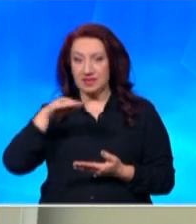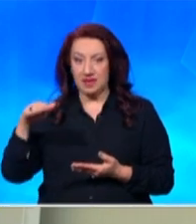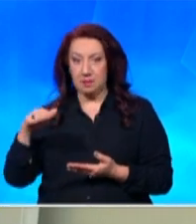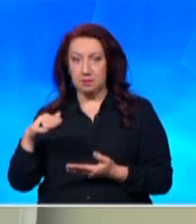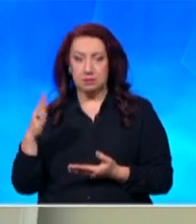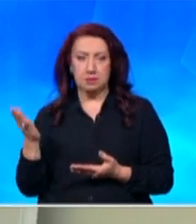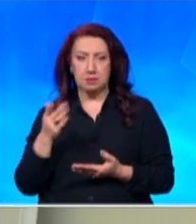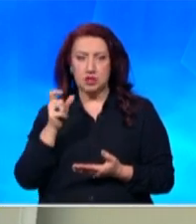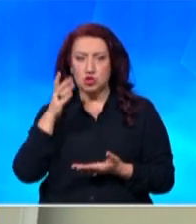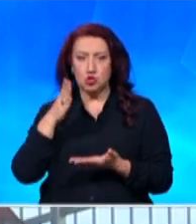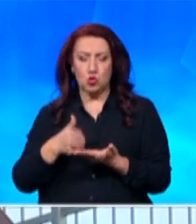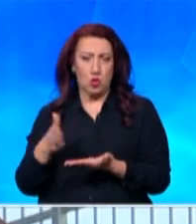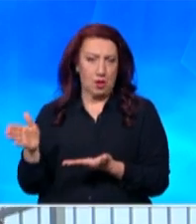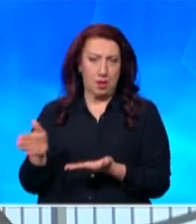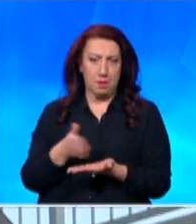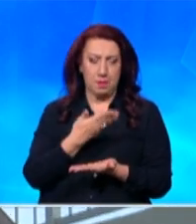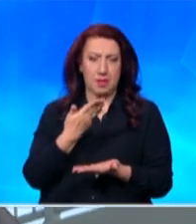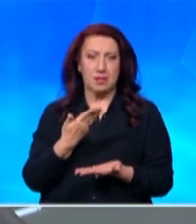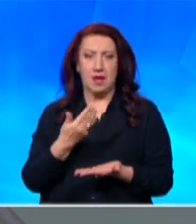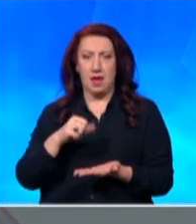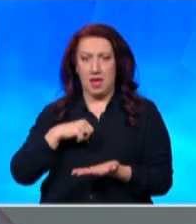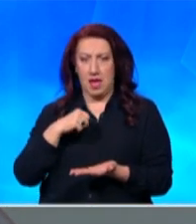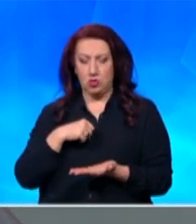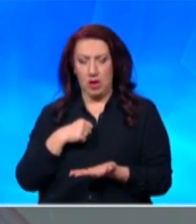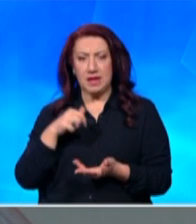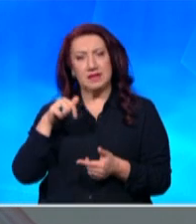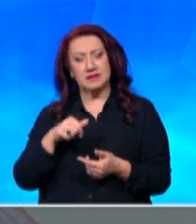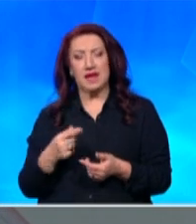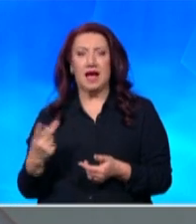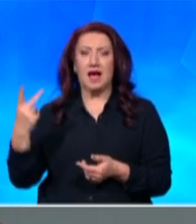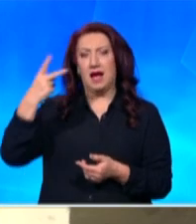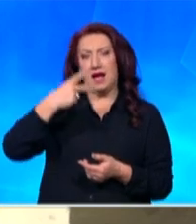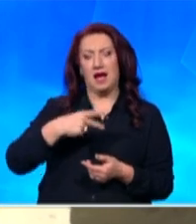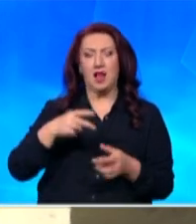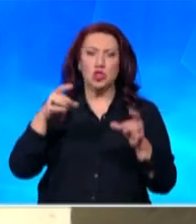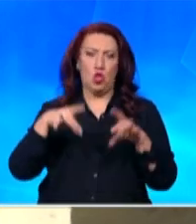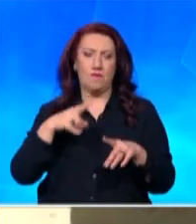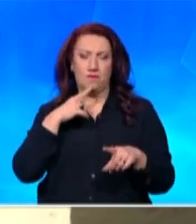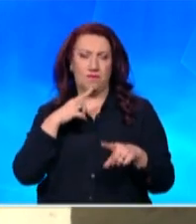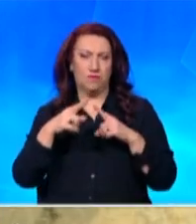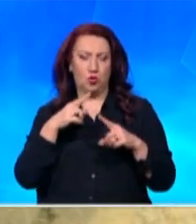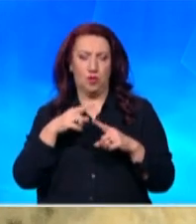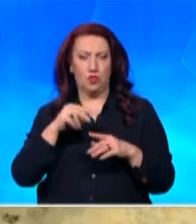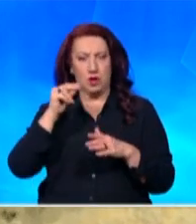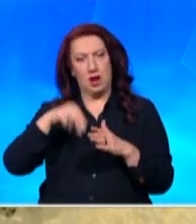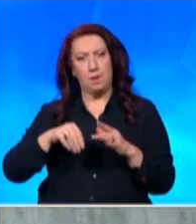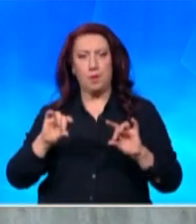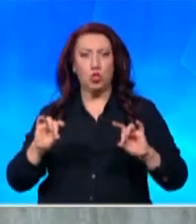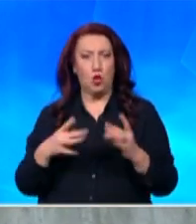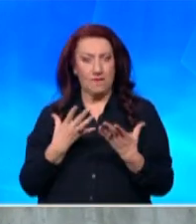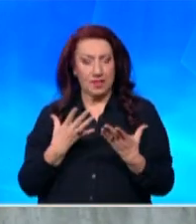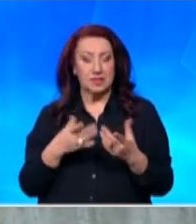изтече януари месец и сега е анексиран и е подновен. И третата причина е, че